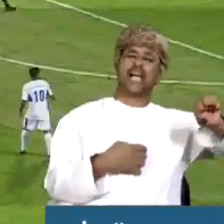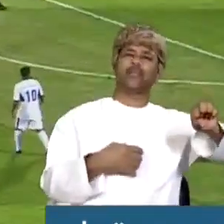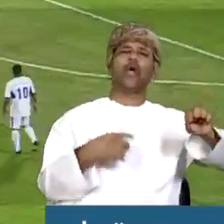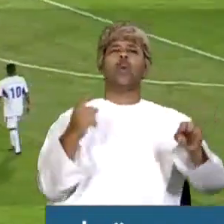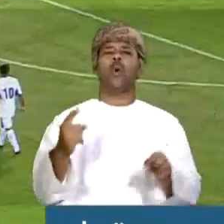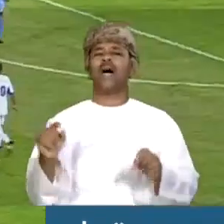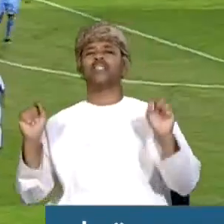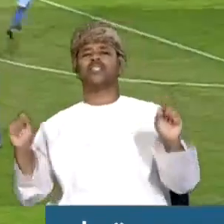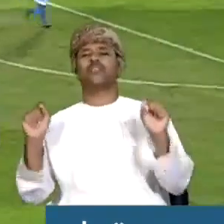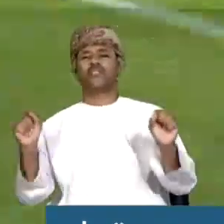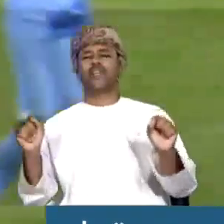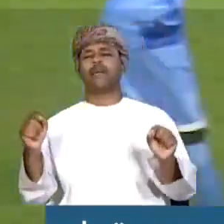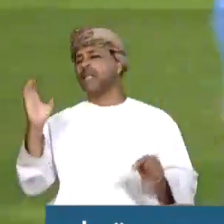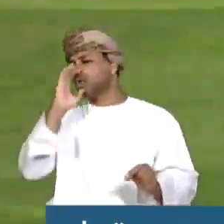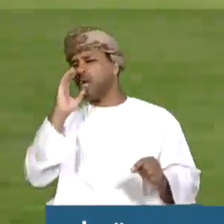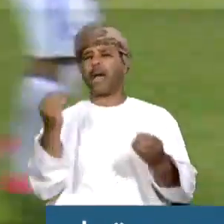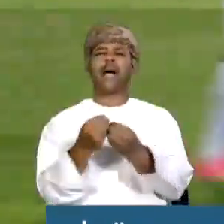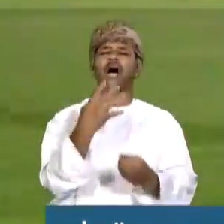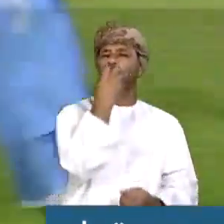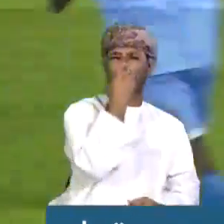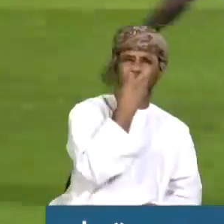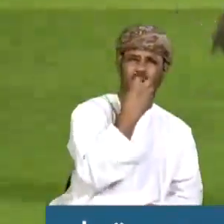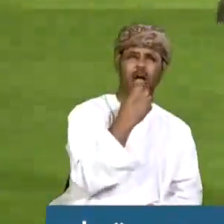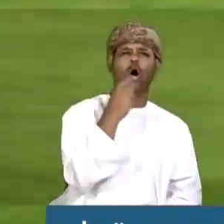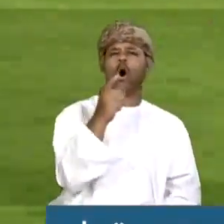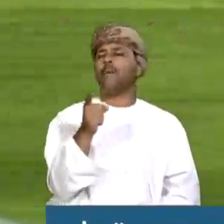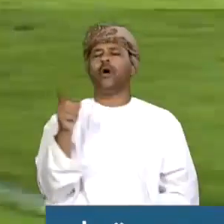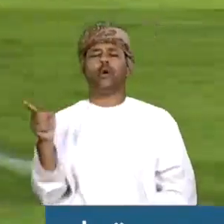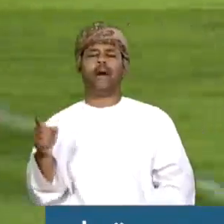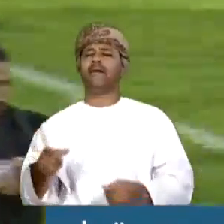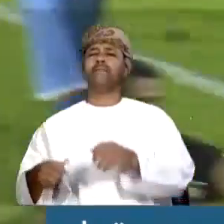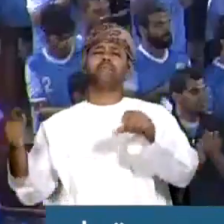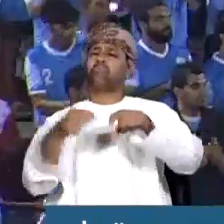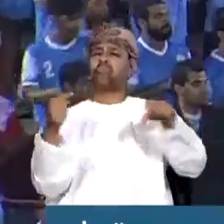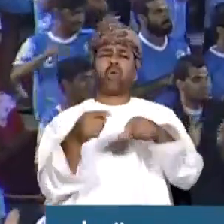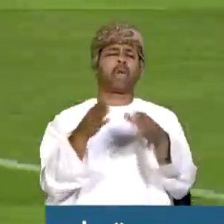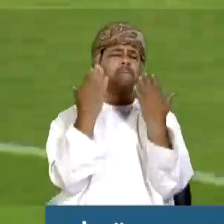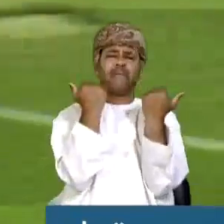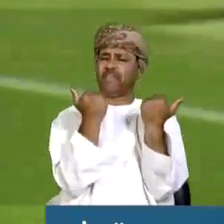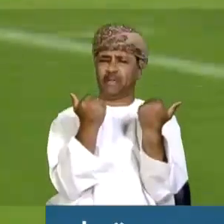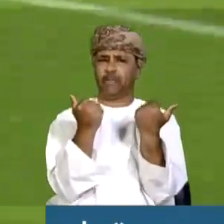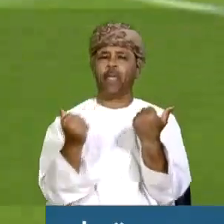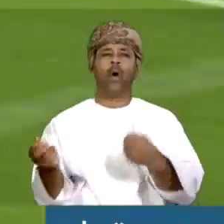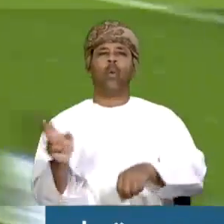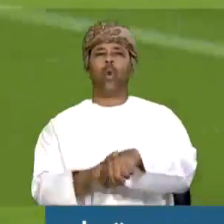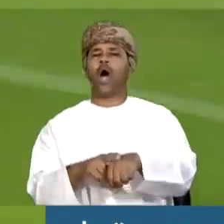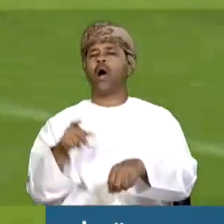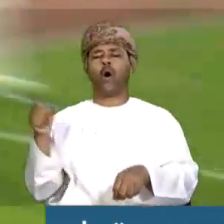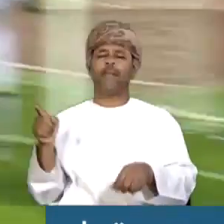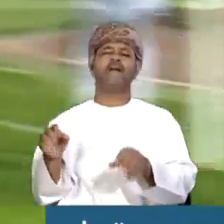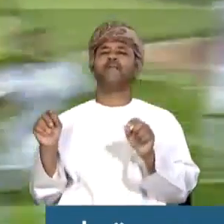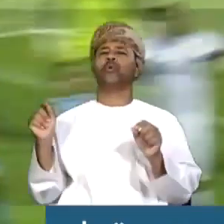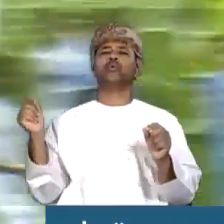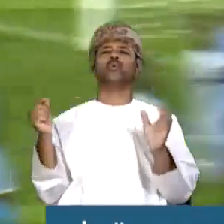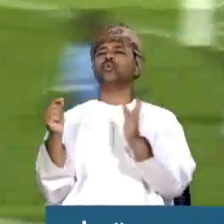التعادل السلبي لقاء السويق مع الرستاق، الفريقان لم يفلحا في هز شباك أي منهما ليخرج كل فريق